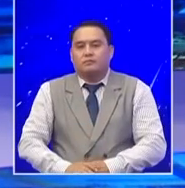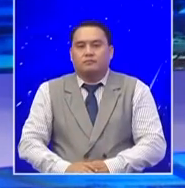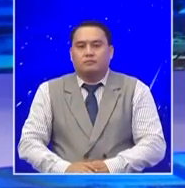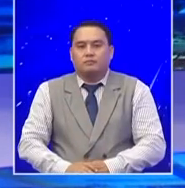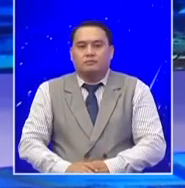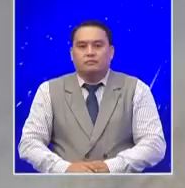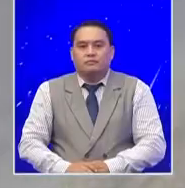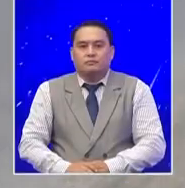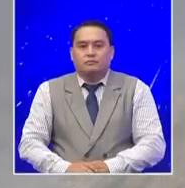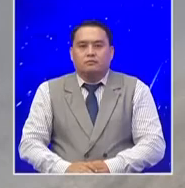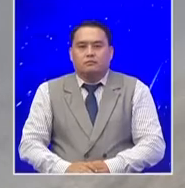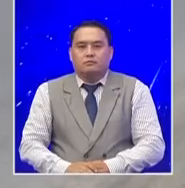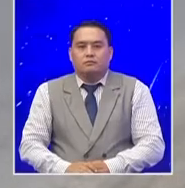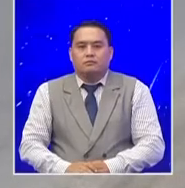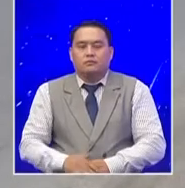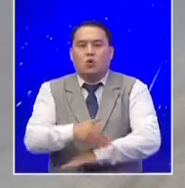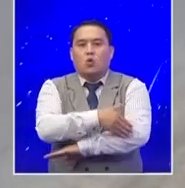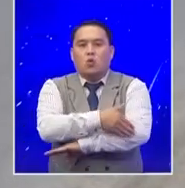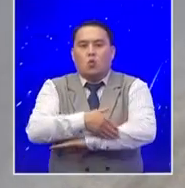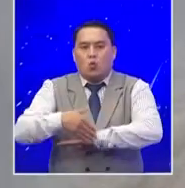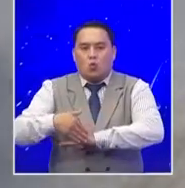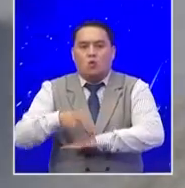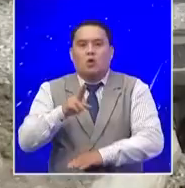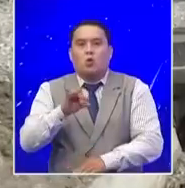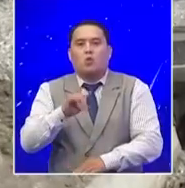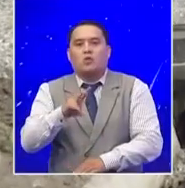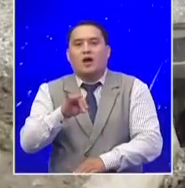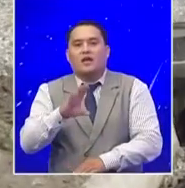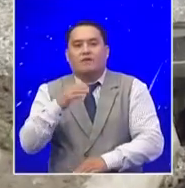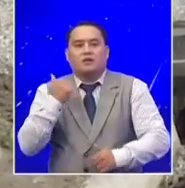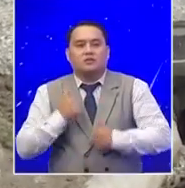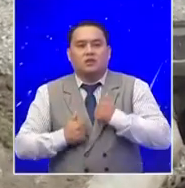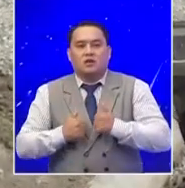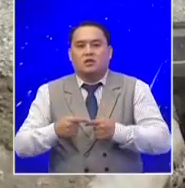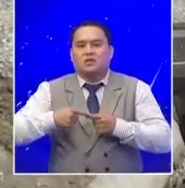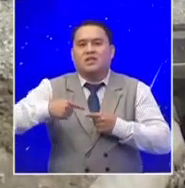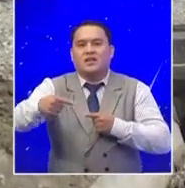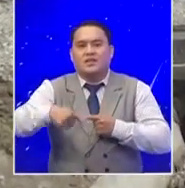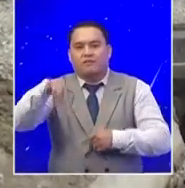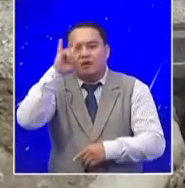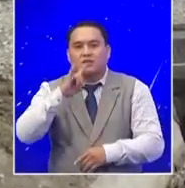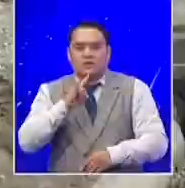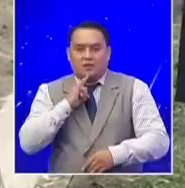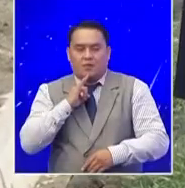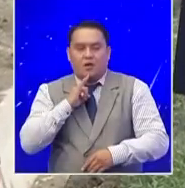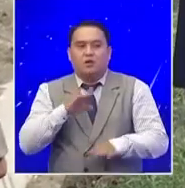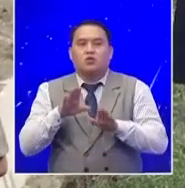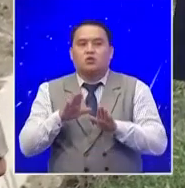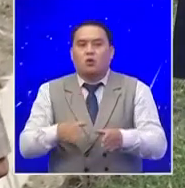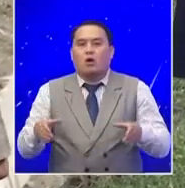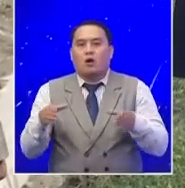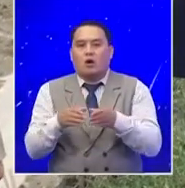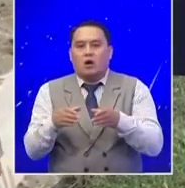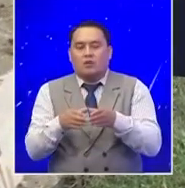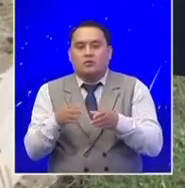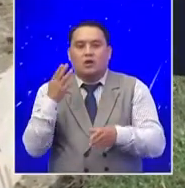материале. Улица Динмухамета Кунаева в Текели имеет статус самой длинной улицы Казахстана. Вдоль нее компания ТО